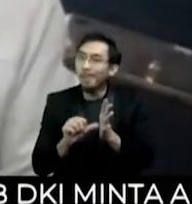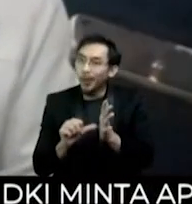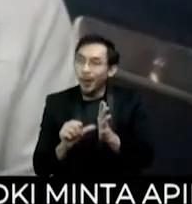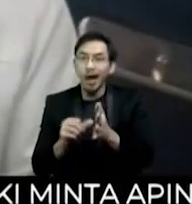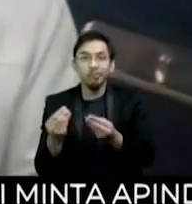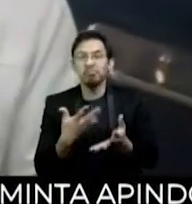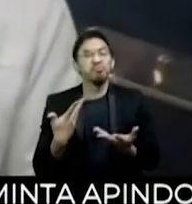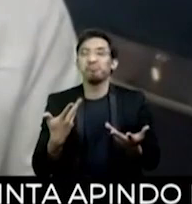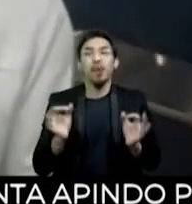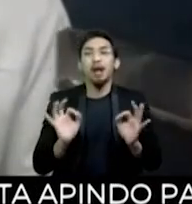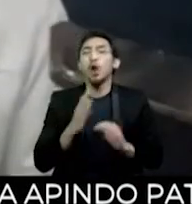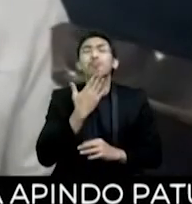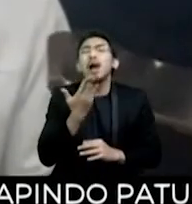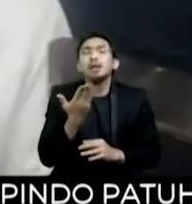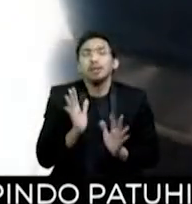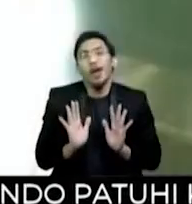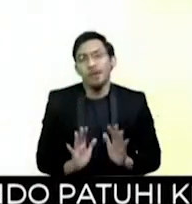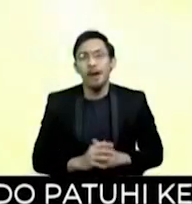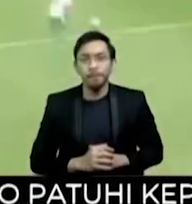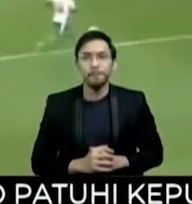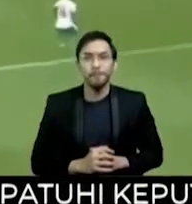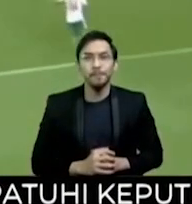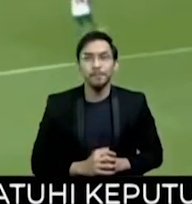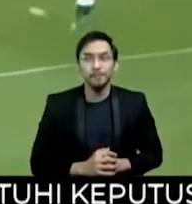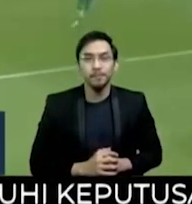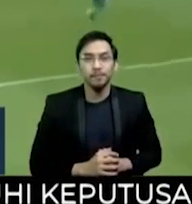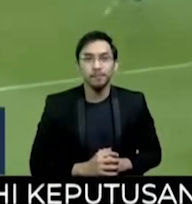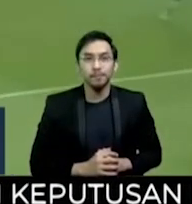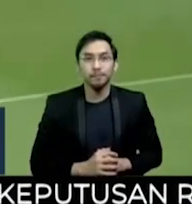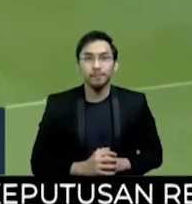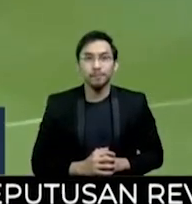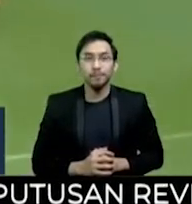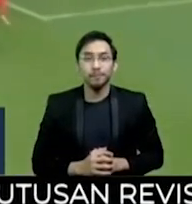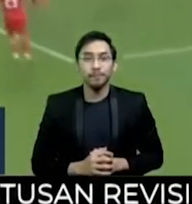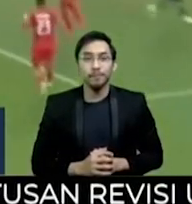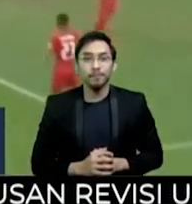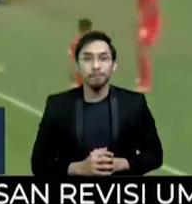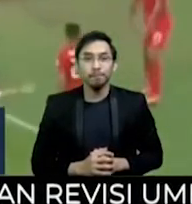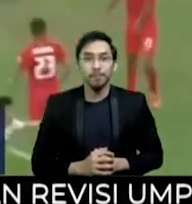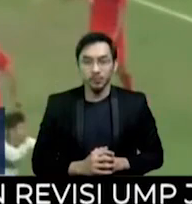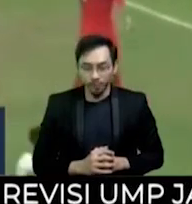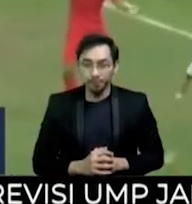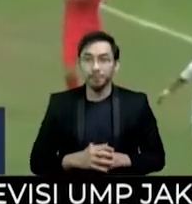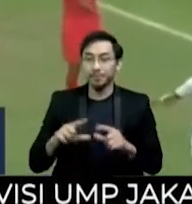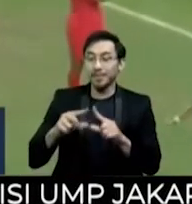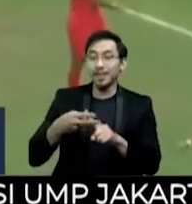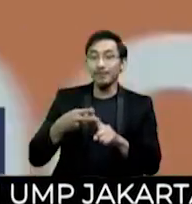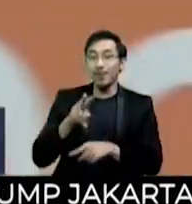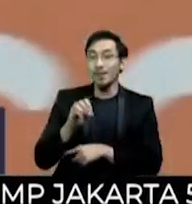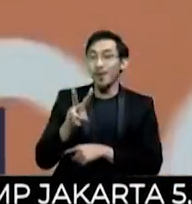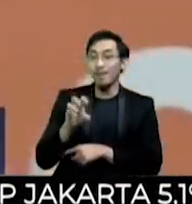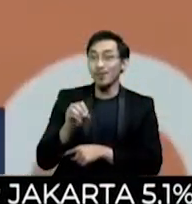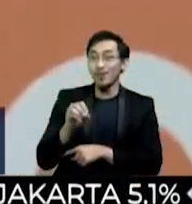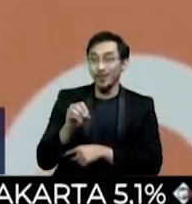hal seperti itu. Kalau menurut saya pribadi, saya biasa-biasa. Kepulangannya Witan. Pada Piala AFF 2020, penyerang sayap timnas Witan